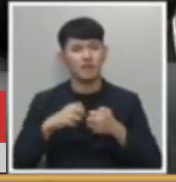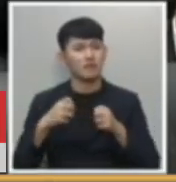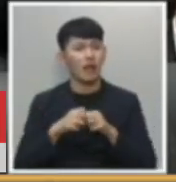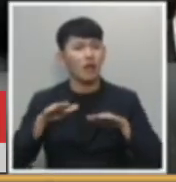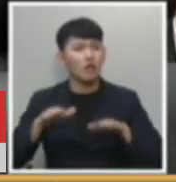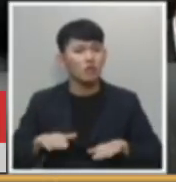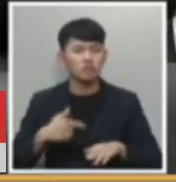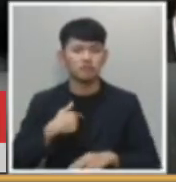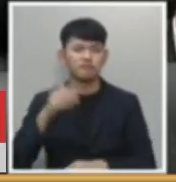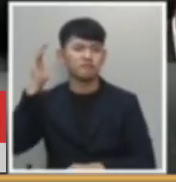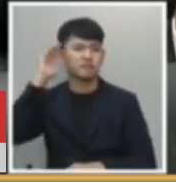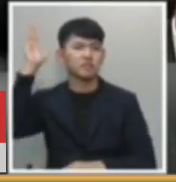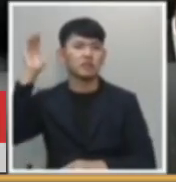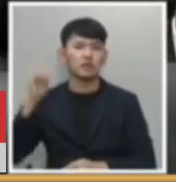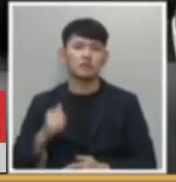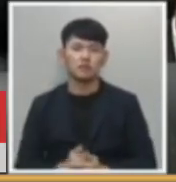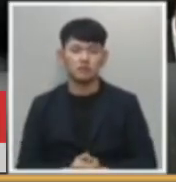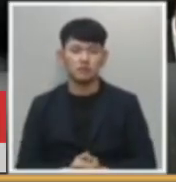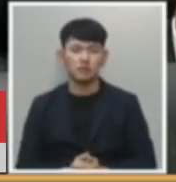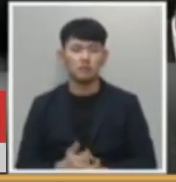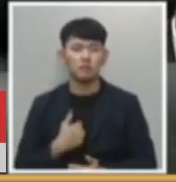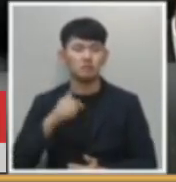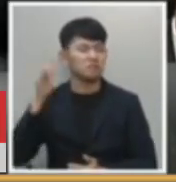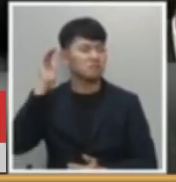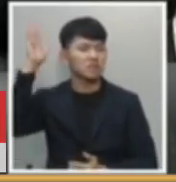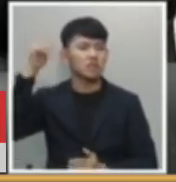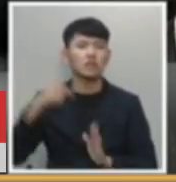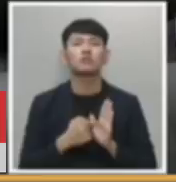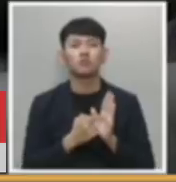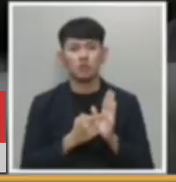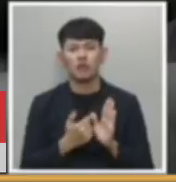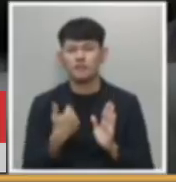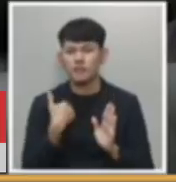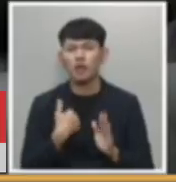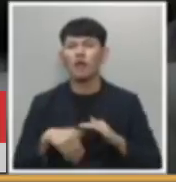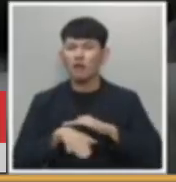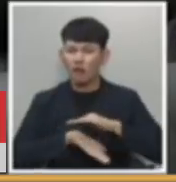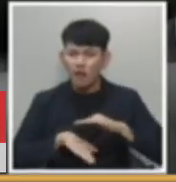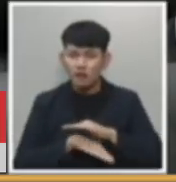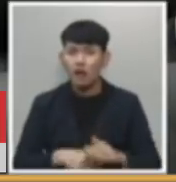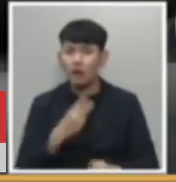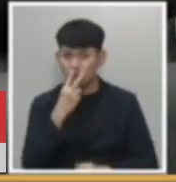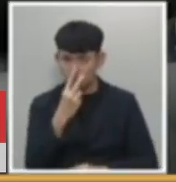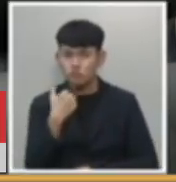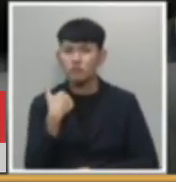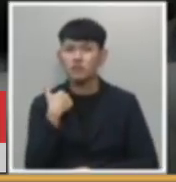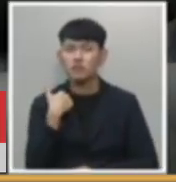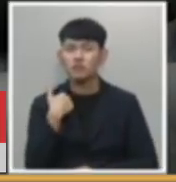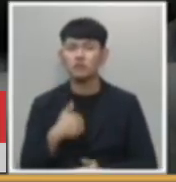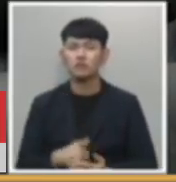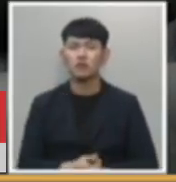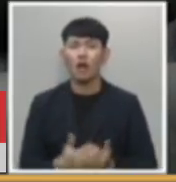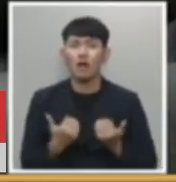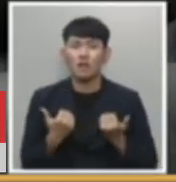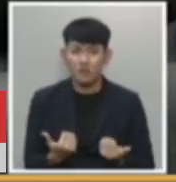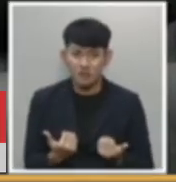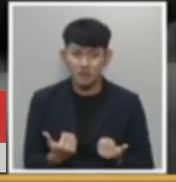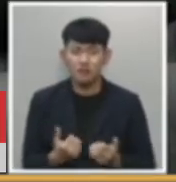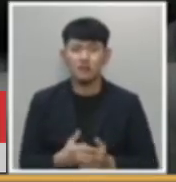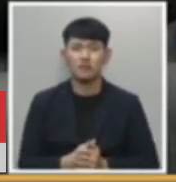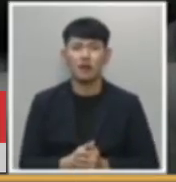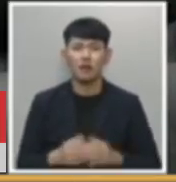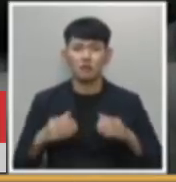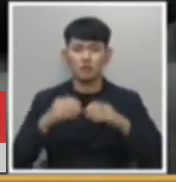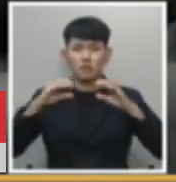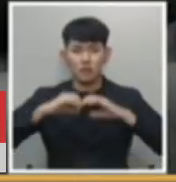อครับแล้วผมไม่เชื่อเนี่ยผมมีตัวอย่างผมมีหลักฐานให้ประธานดูครับว่าวันนี้เนี่ยรัฐบ